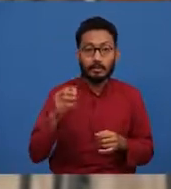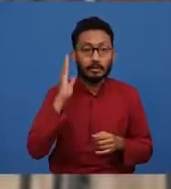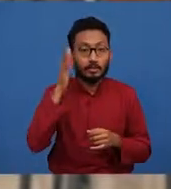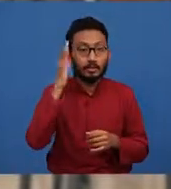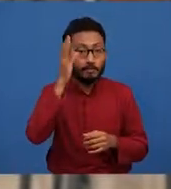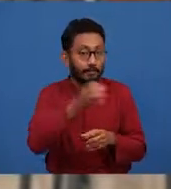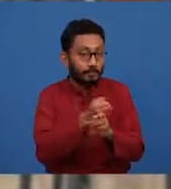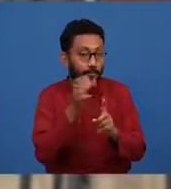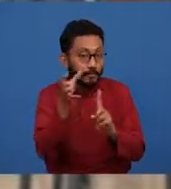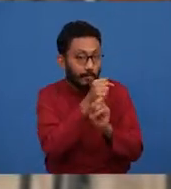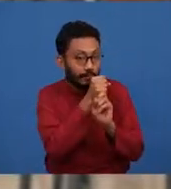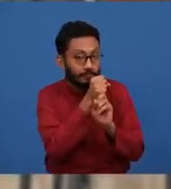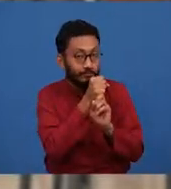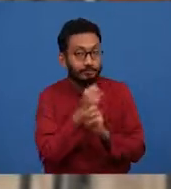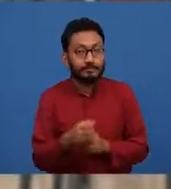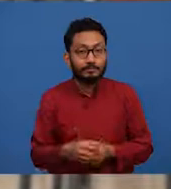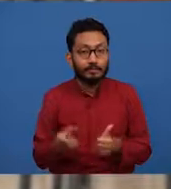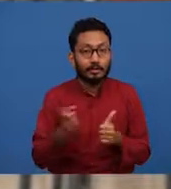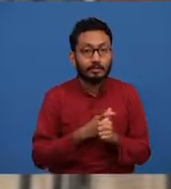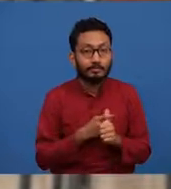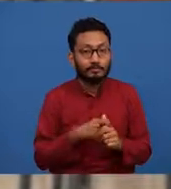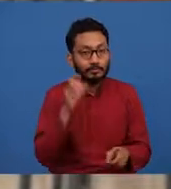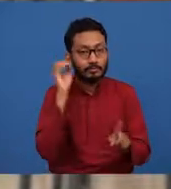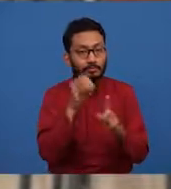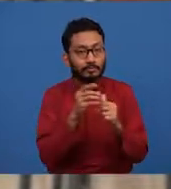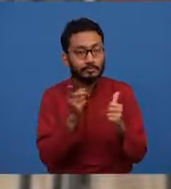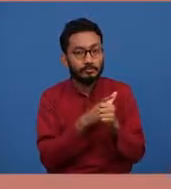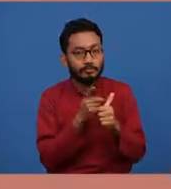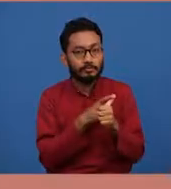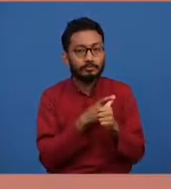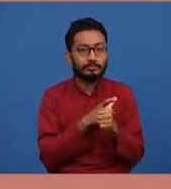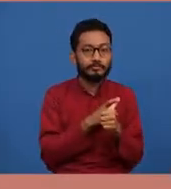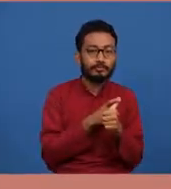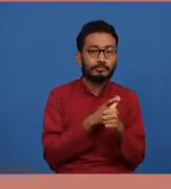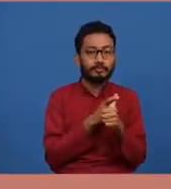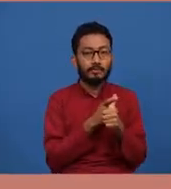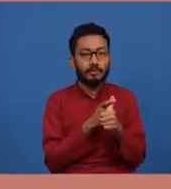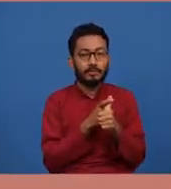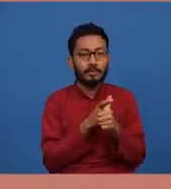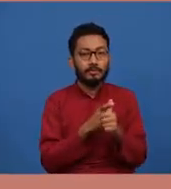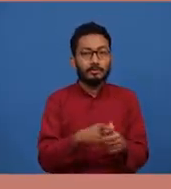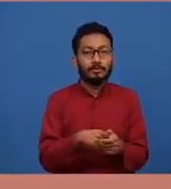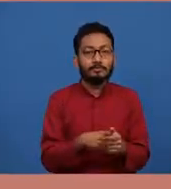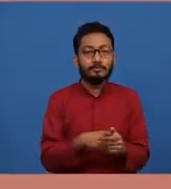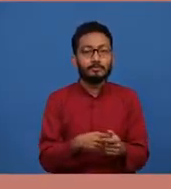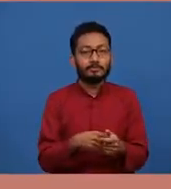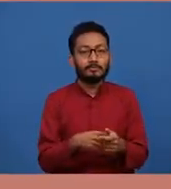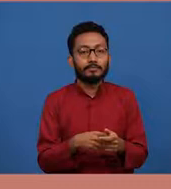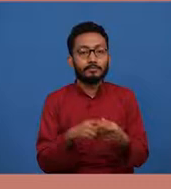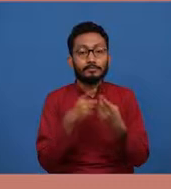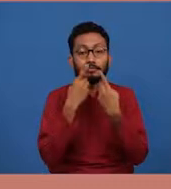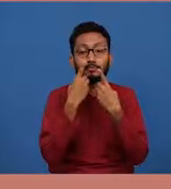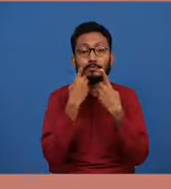murid-murid akan dapat capai 3 objektif. Apakah objektif itu?